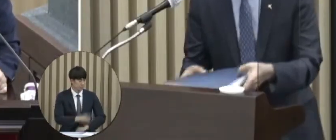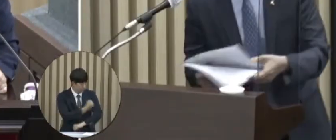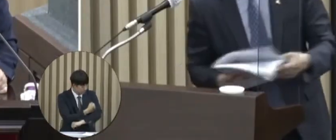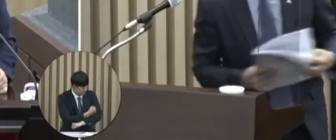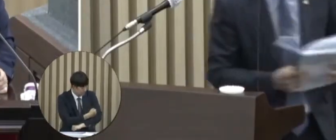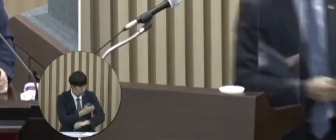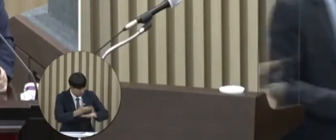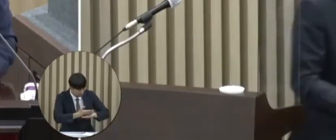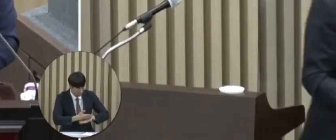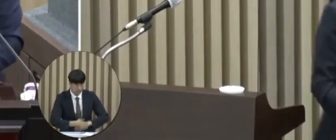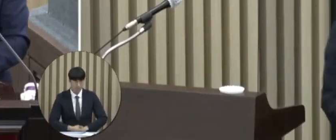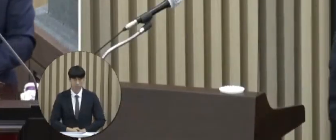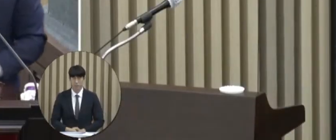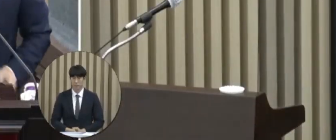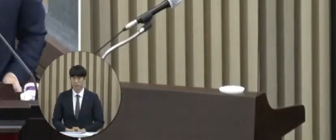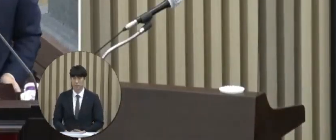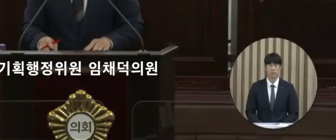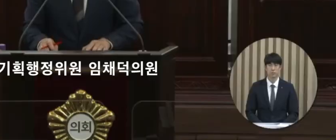감사합니다. 수고하셨습니다. 감사합니다.